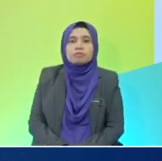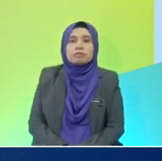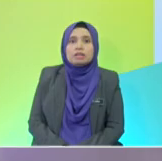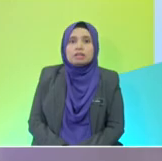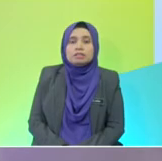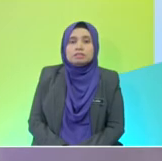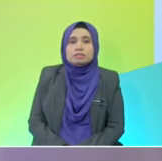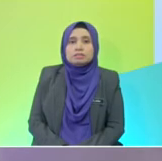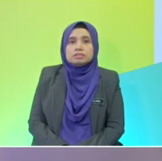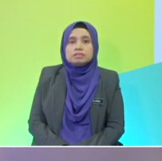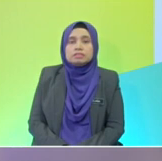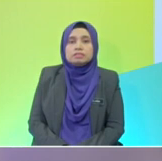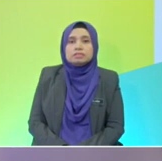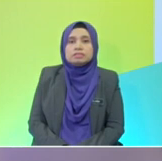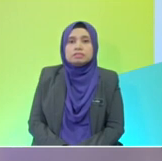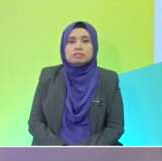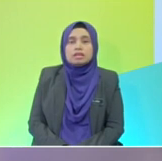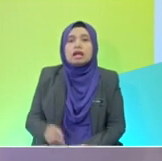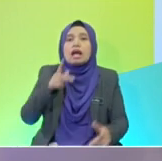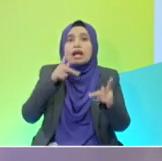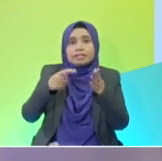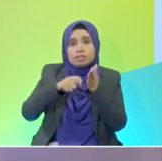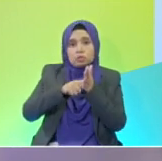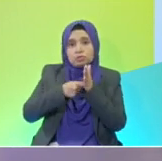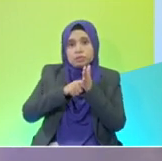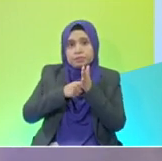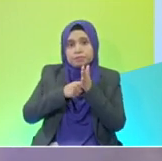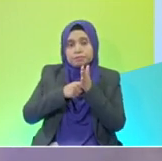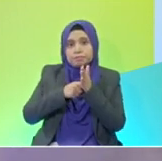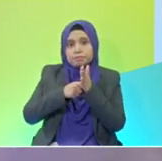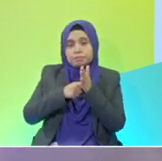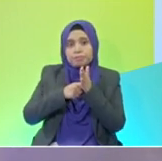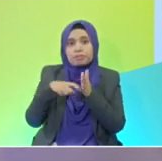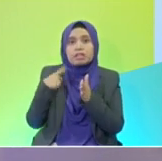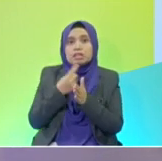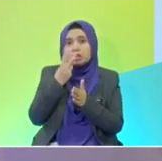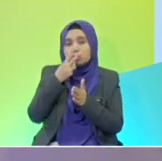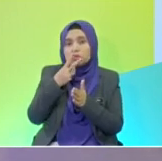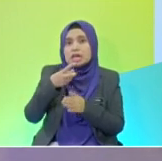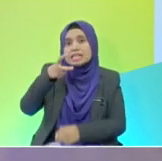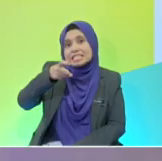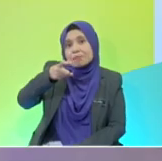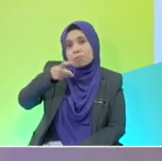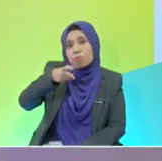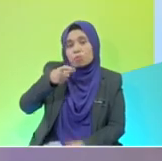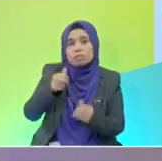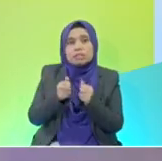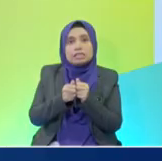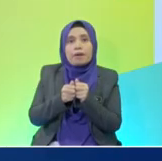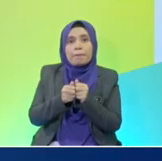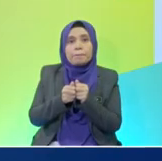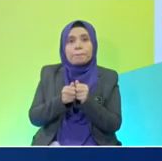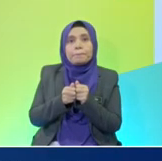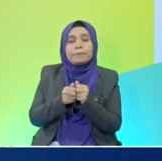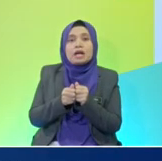betulkan adalah kata kunci maksudnya contoh kita tengok sembuhkan bahan pendingin ke permukaan